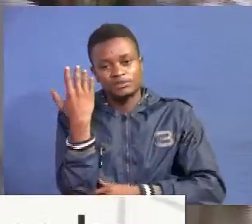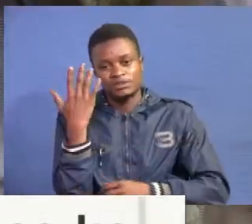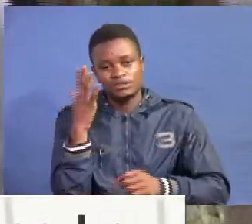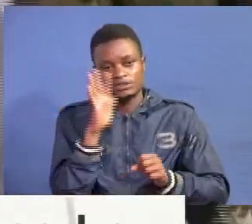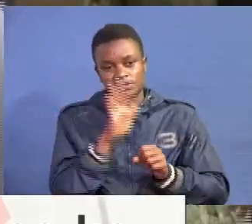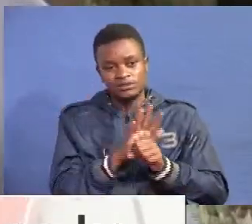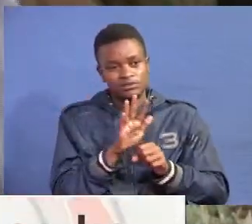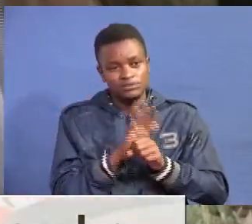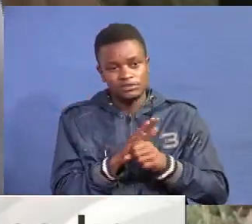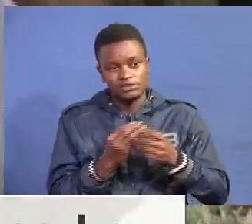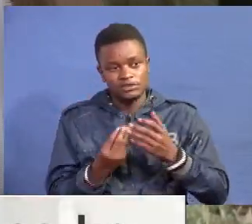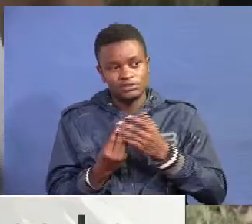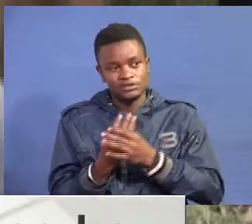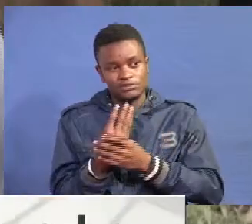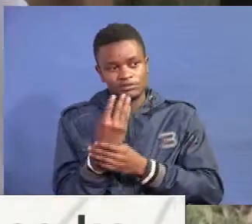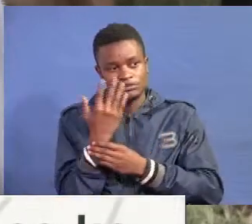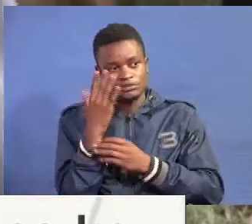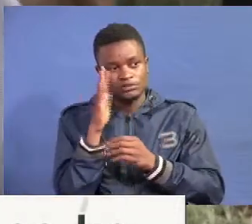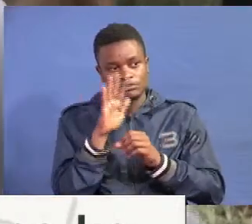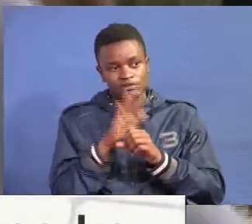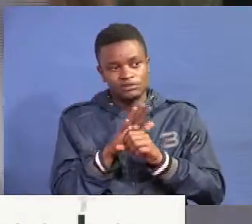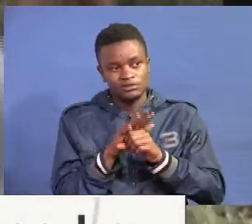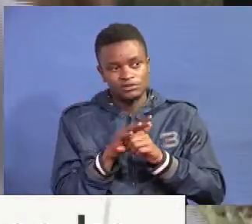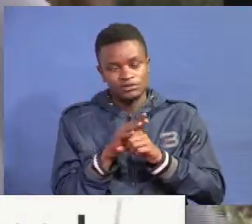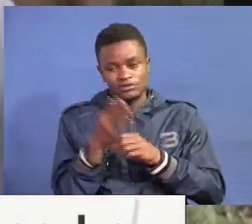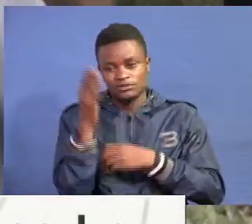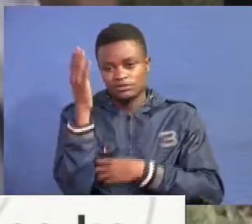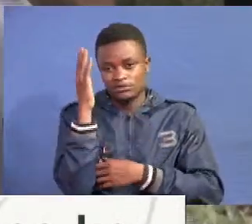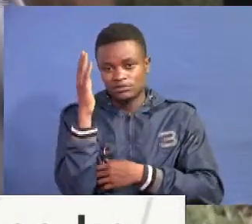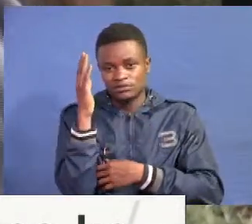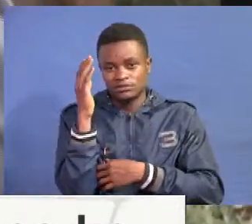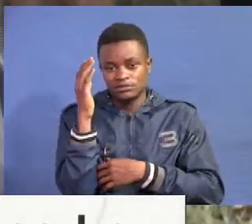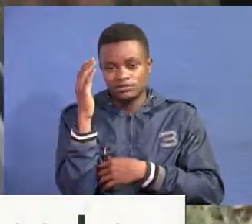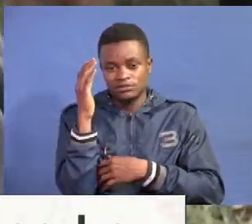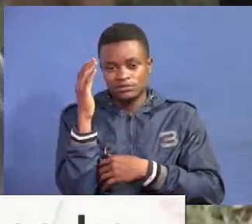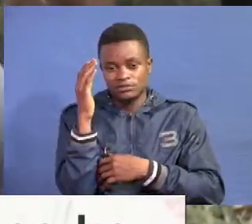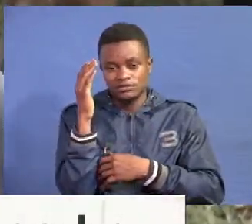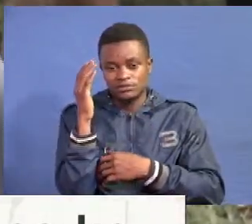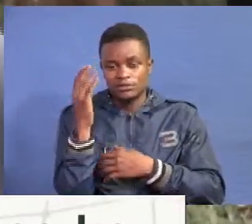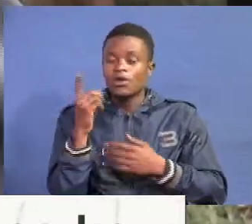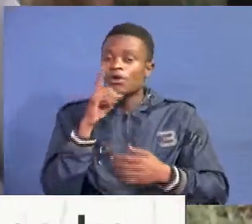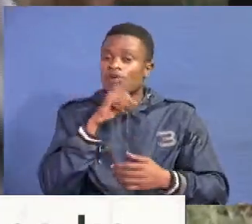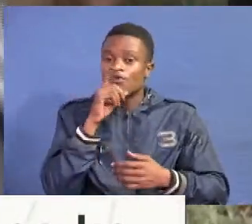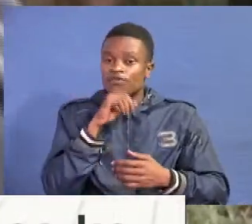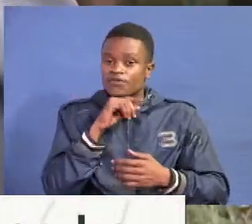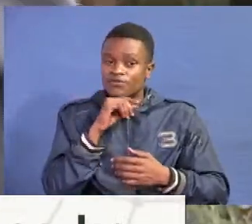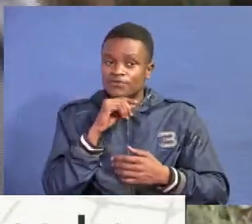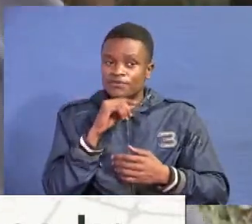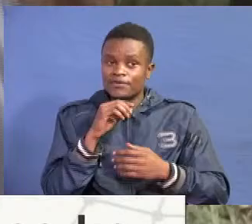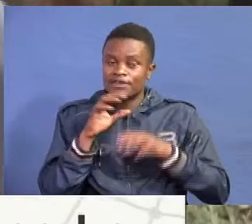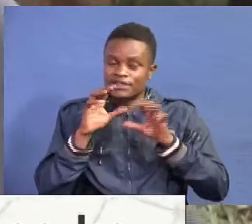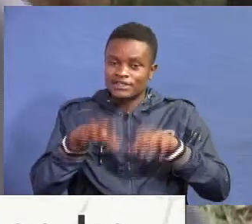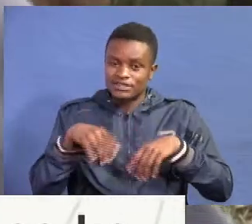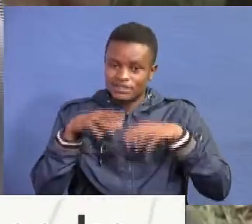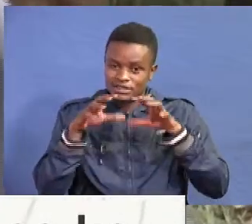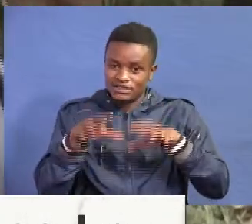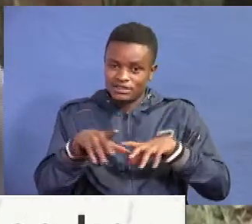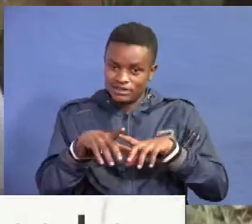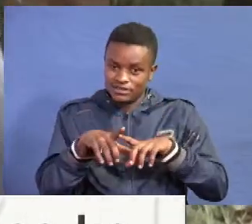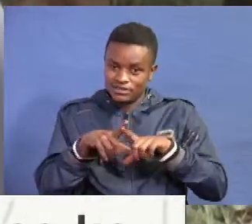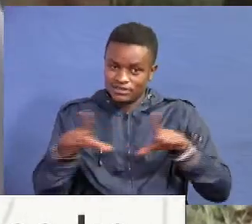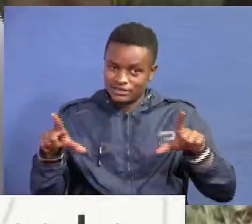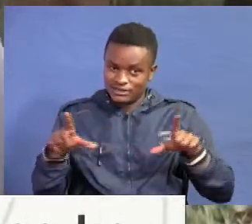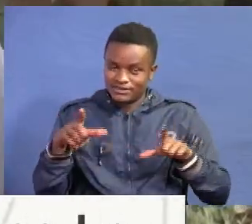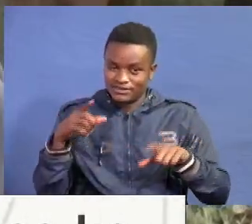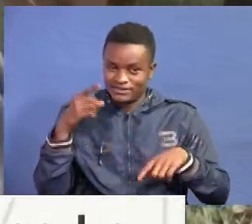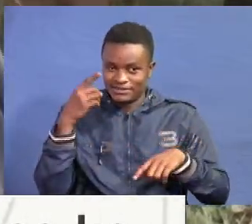850,150 NDC, haki ya Mungu. Namelisa shamba yangu. Injil 3 imeenda, shamba 30 imeenda. Sasa bila